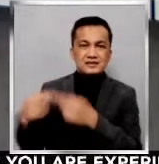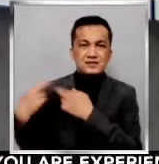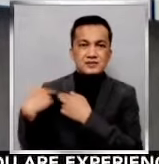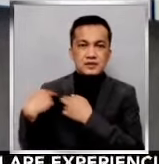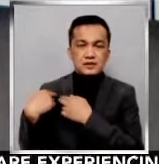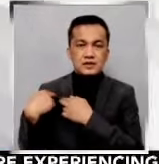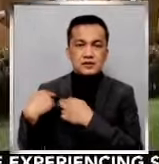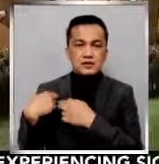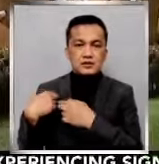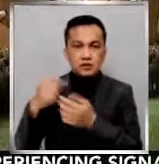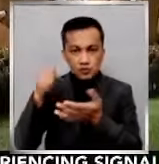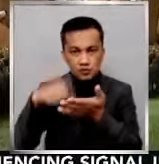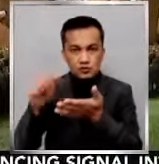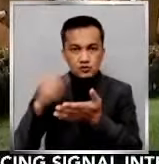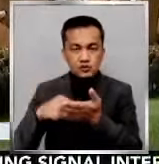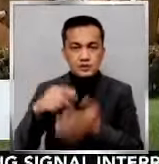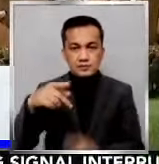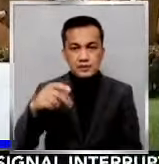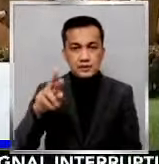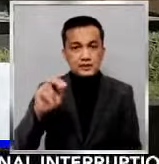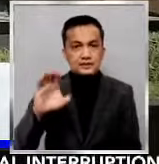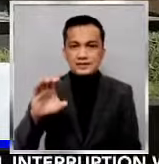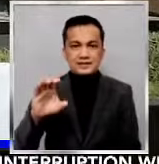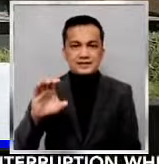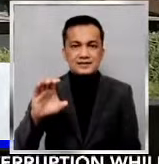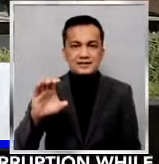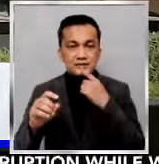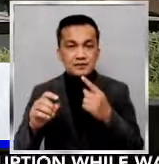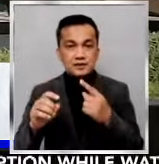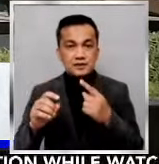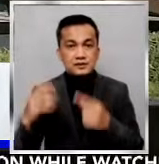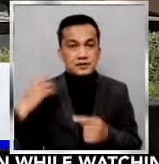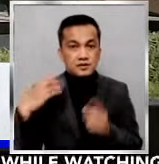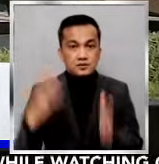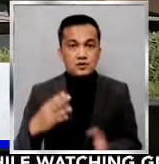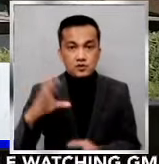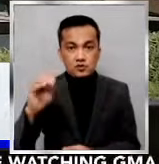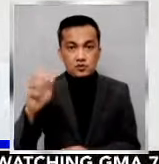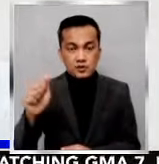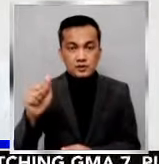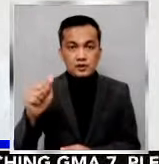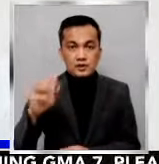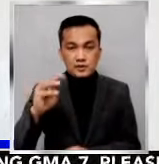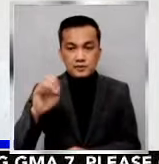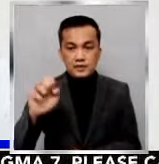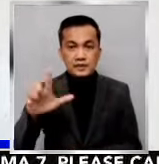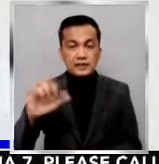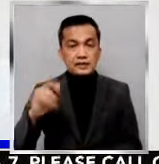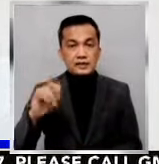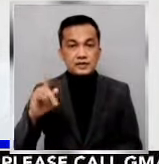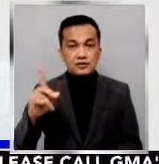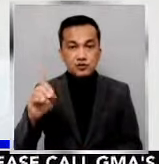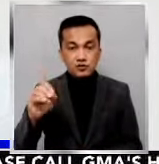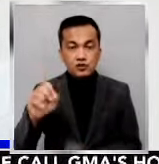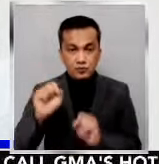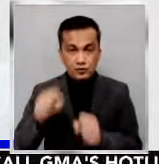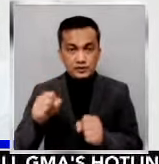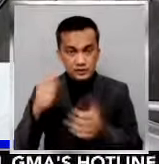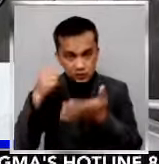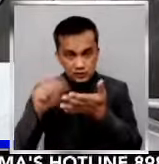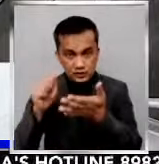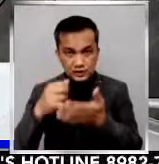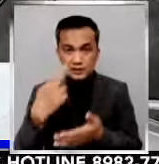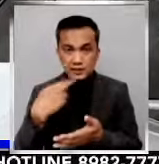ang PRC. Ayon sa chairperson ng COA na si Michael Aguinaldo, ang maaari lang nilang i-audit sa Red Cross ay mga bayad